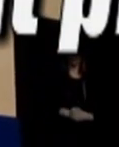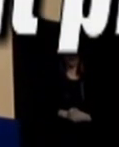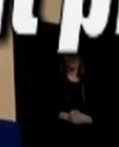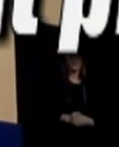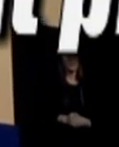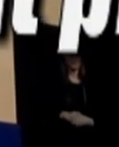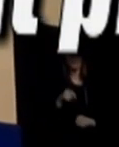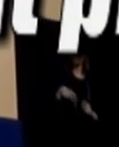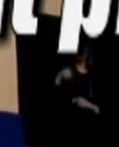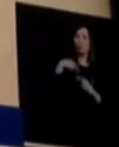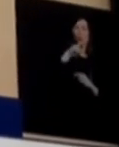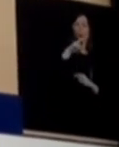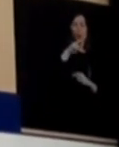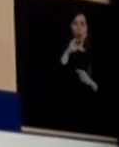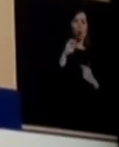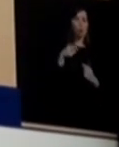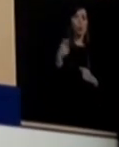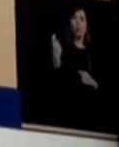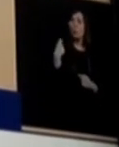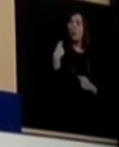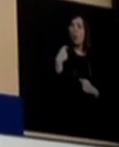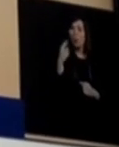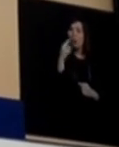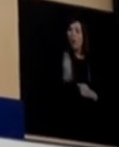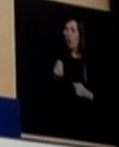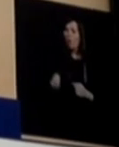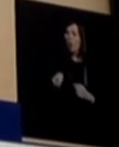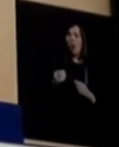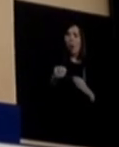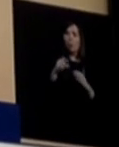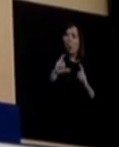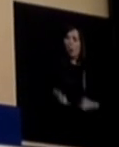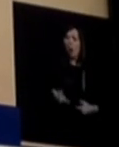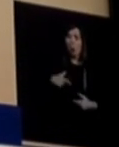Sinon, je l dit tout à l'heure pour les enfants, je ne me souviens même plus, moi, du numéro qu'il faut appeler quand on a un enfant à scolariser.